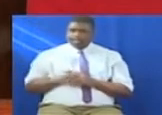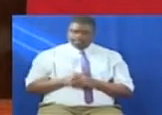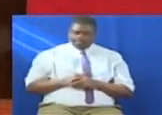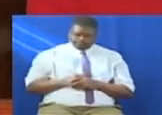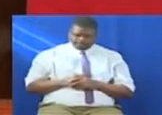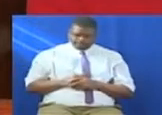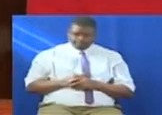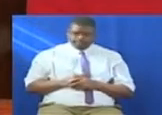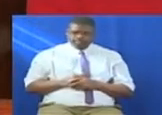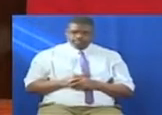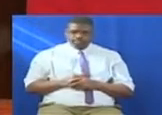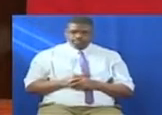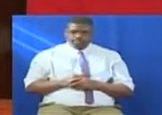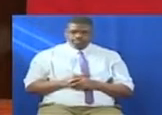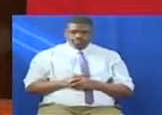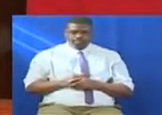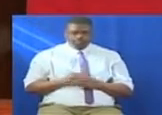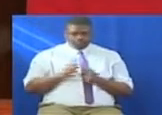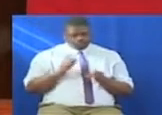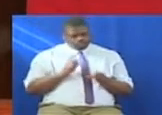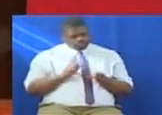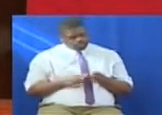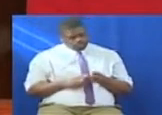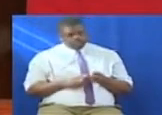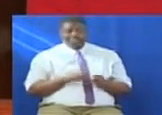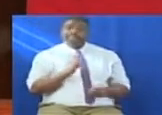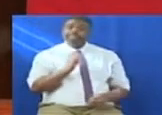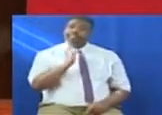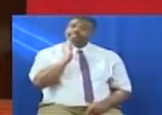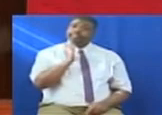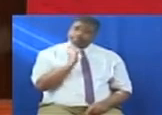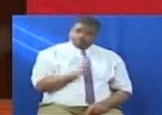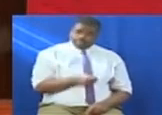corona. Na mimi Mheshimiwa Speaker,